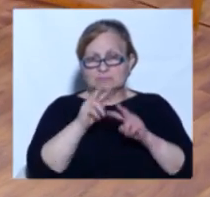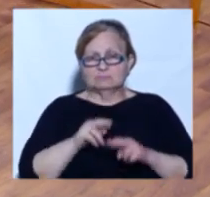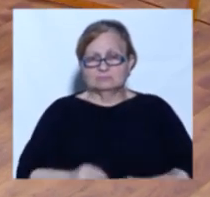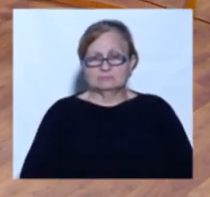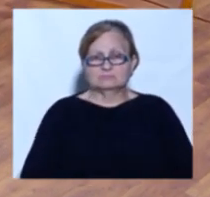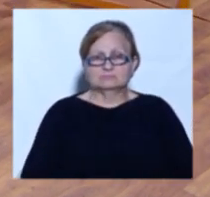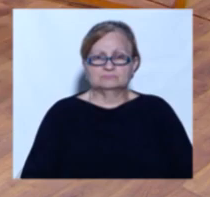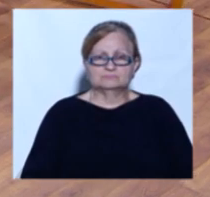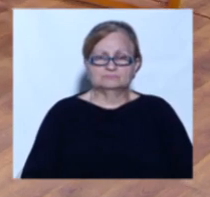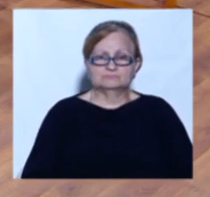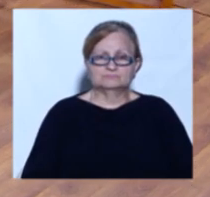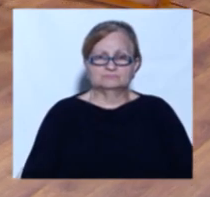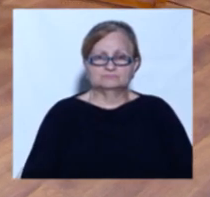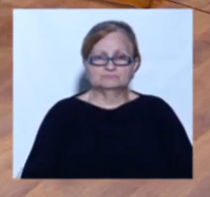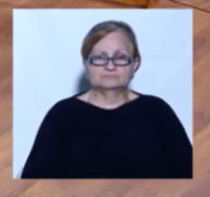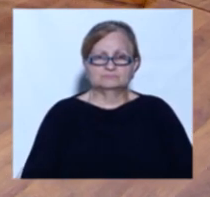მაგალითად